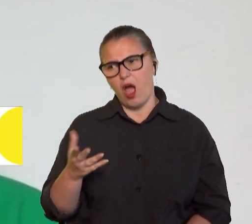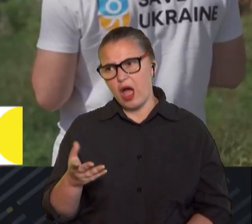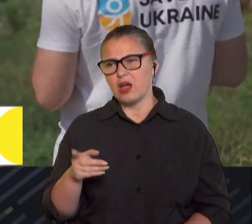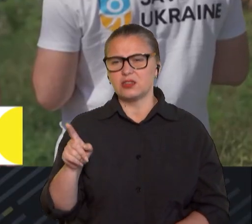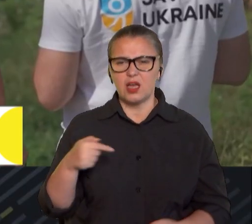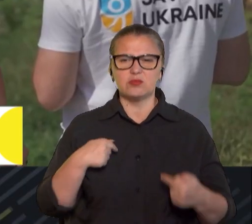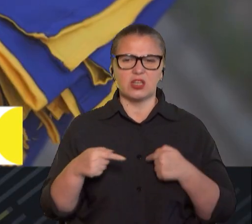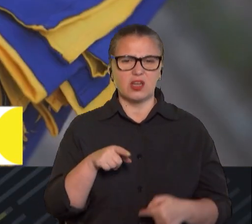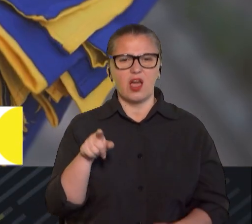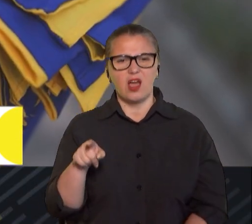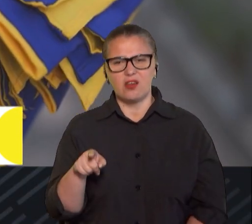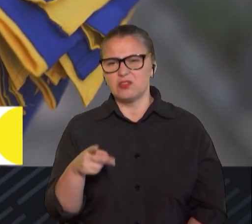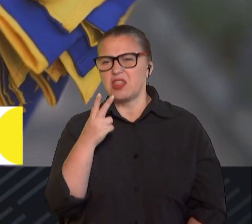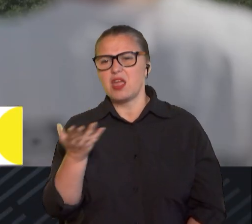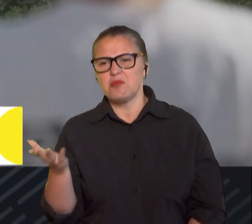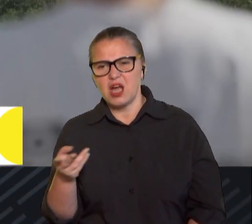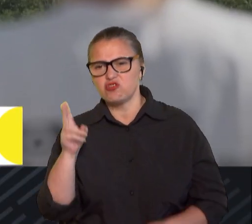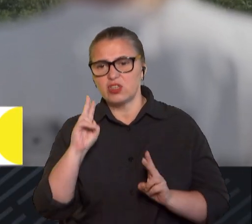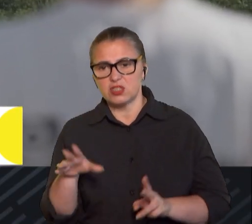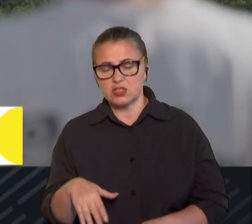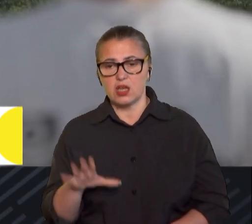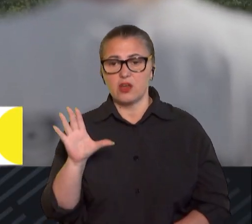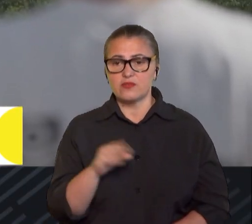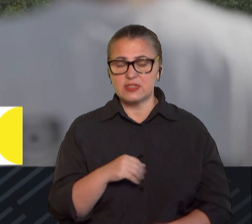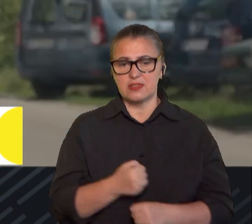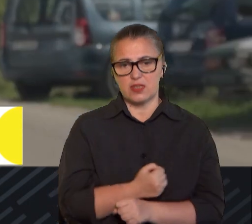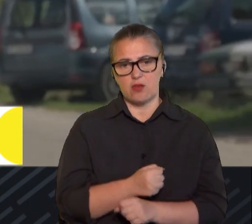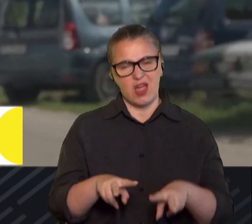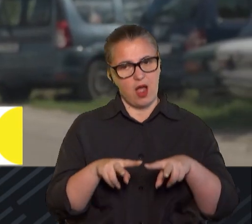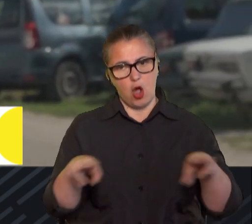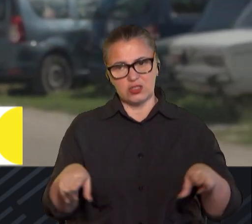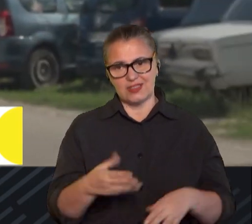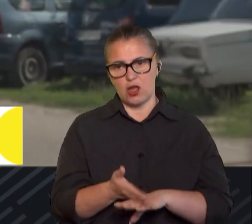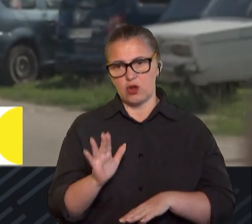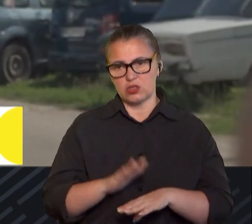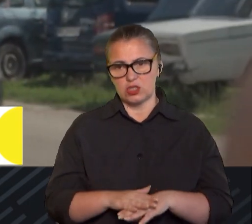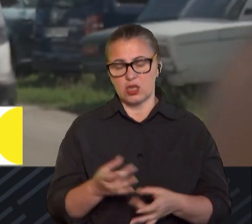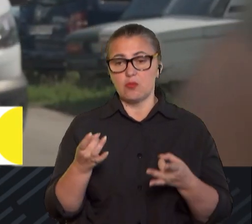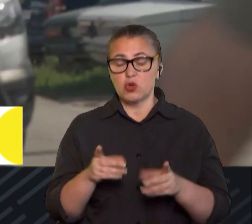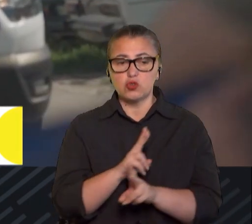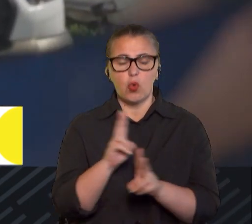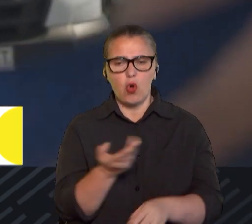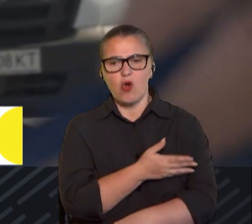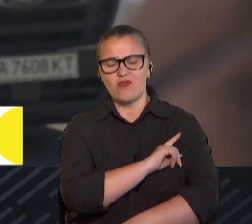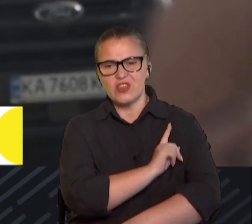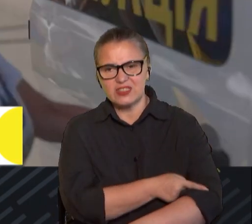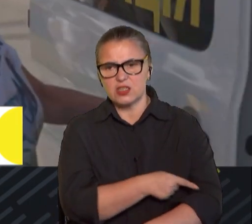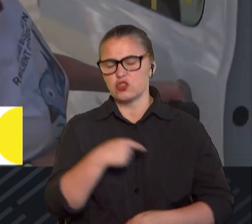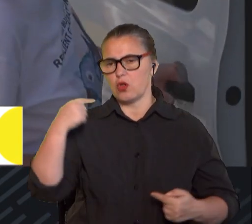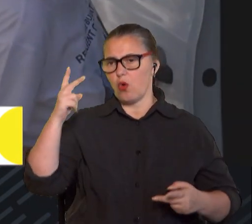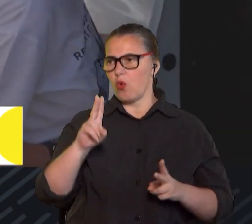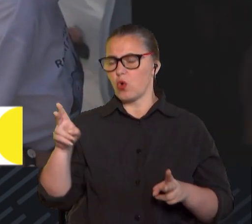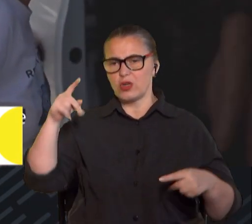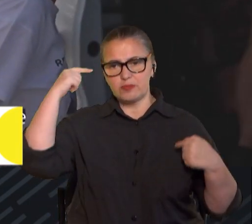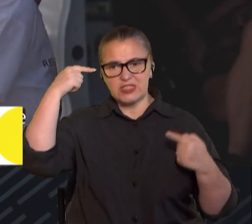вас там не били, не стріляли, ви не бачили. Всі травми однаково тяжкі і однаково. Просто у когось фізично, у когось психологічно. І ми